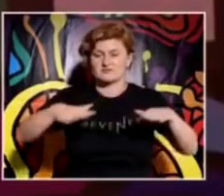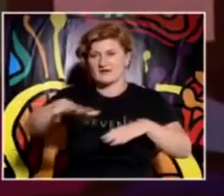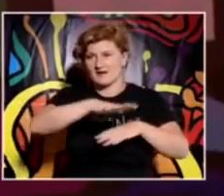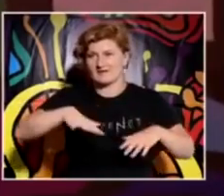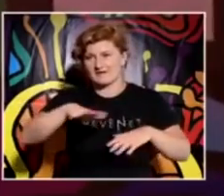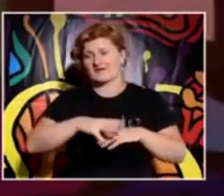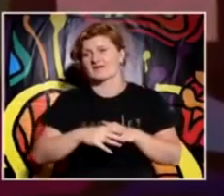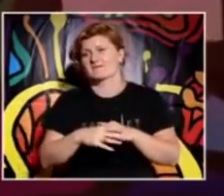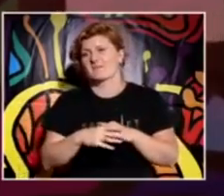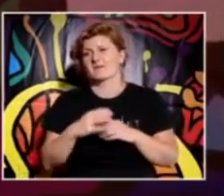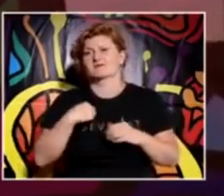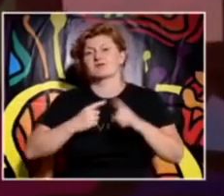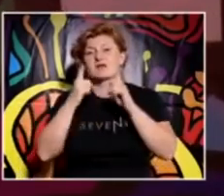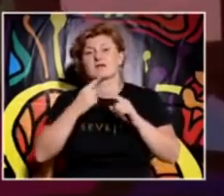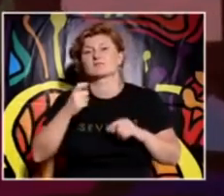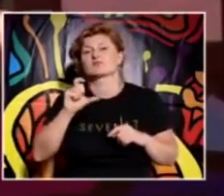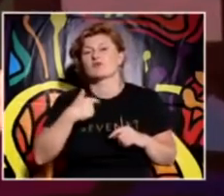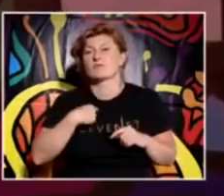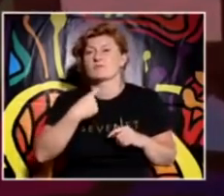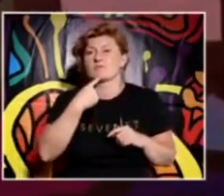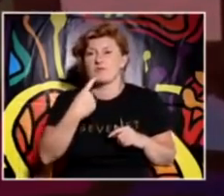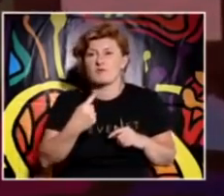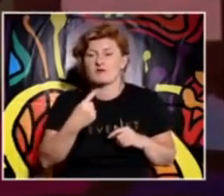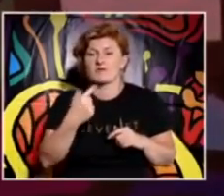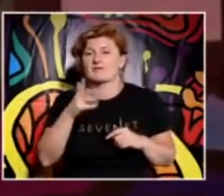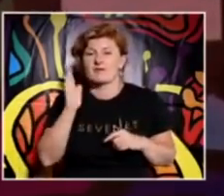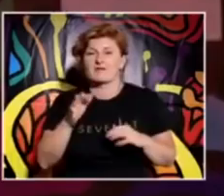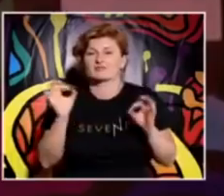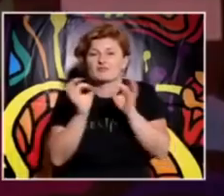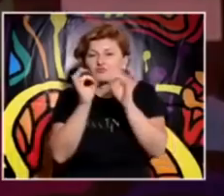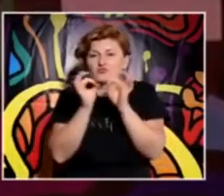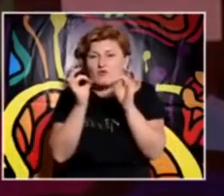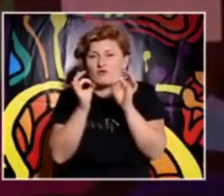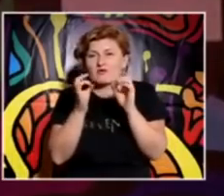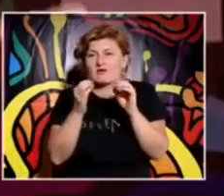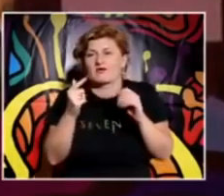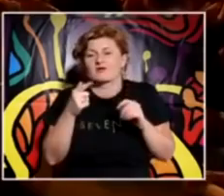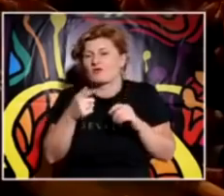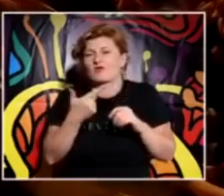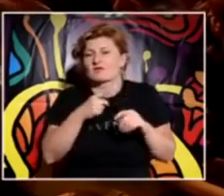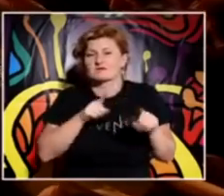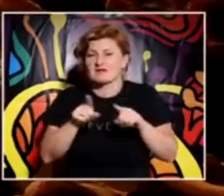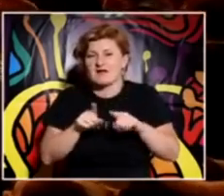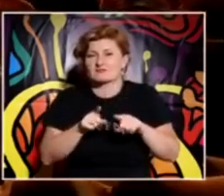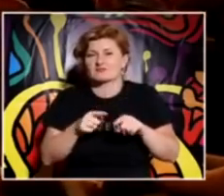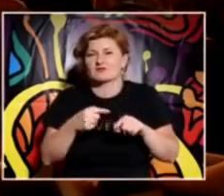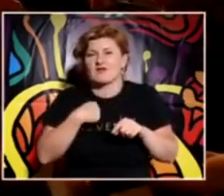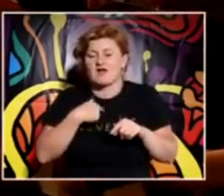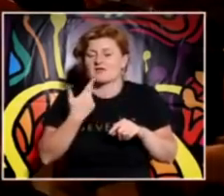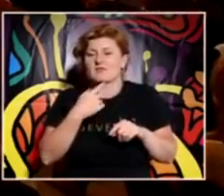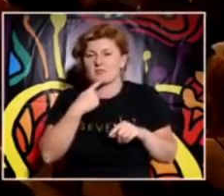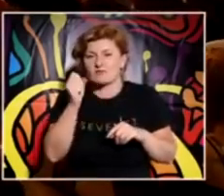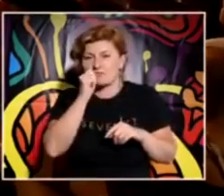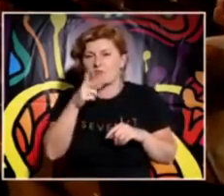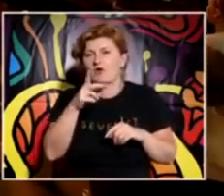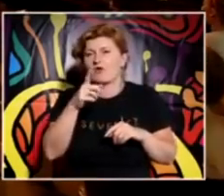więc czasami, jeżeli ja coś powiem i na przykład nie będzie śmiesznej reakcji, w ogóle to nie dlatego, że ja powiedziałem coś głupiego, tylko widzowie widzą co innego niż wy.